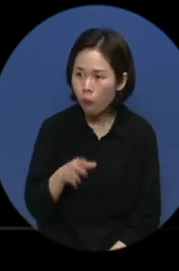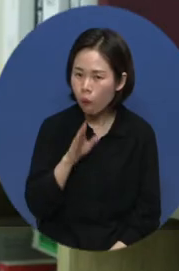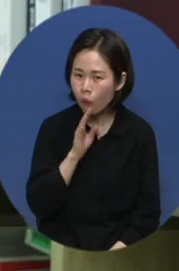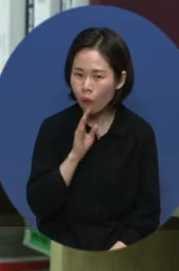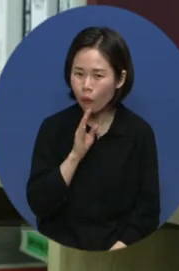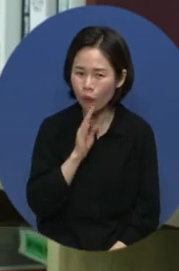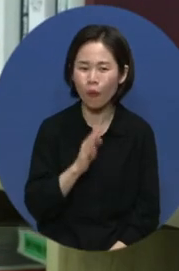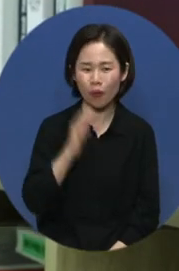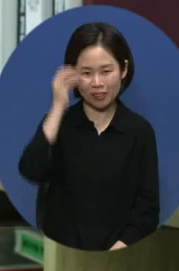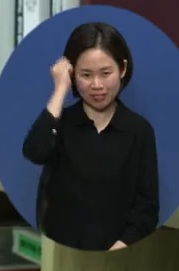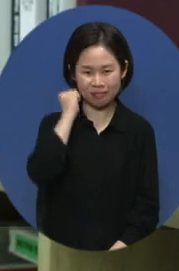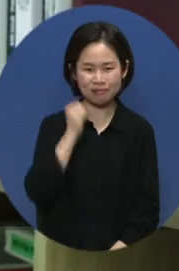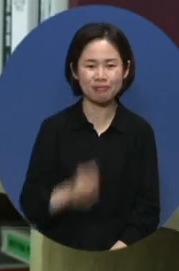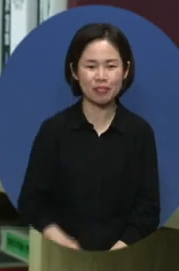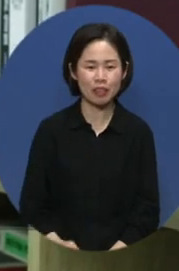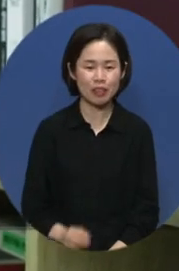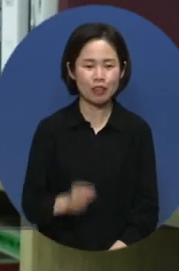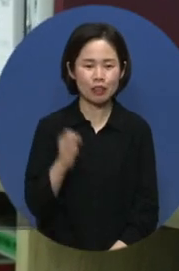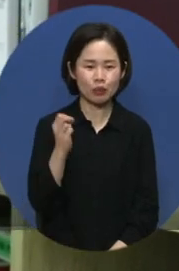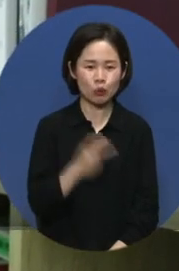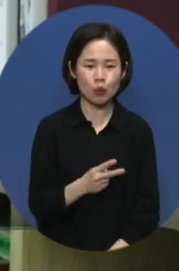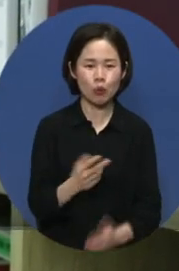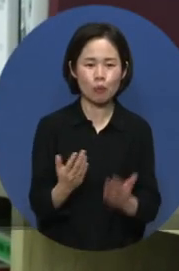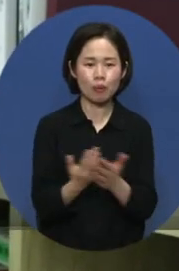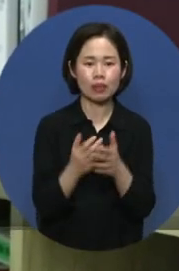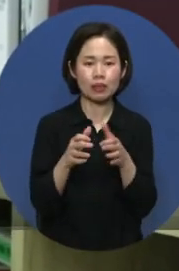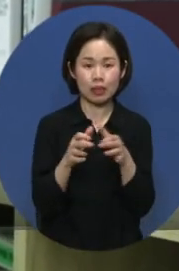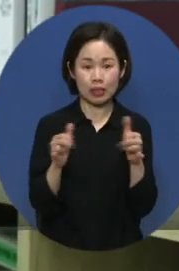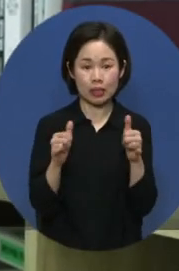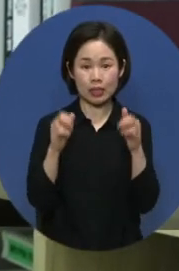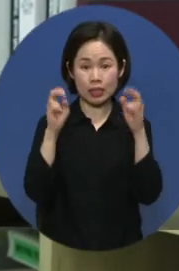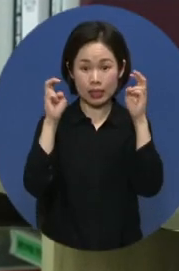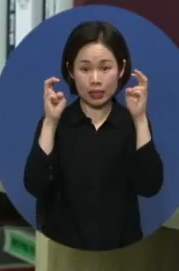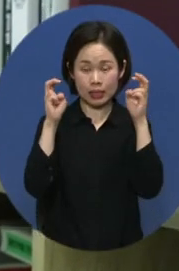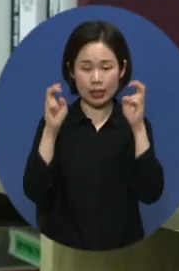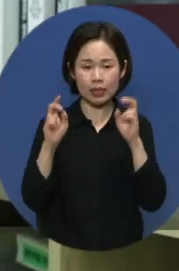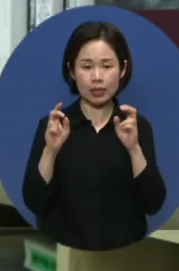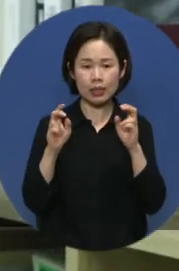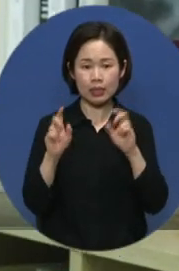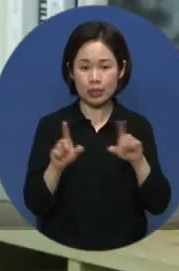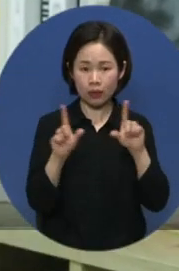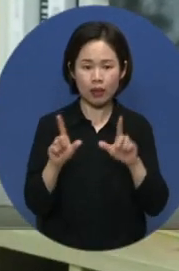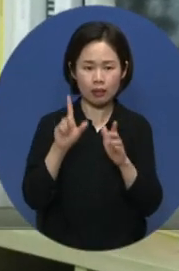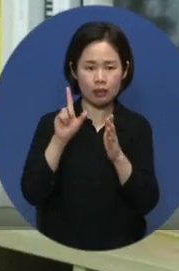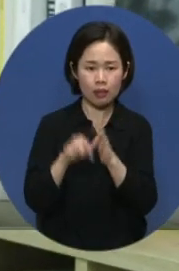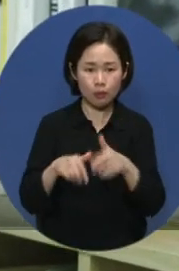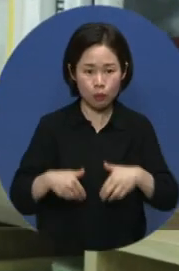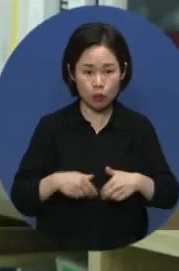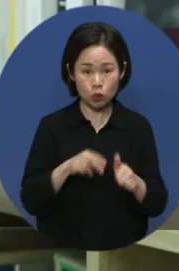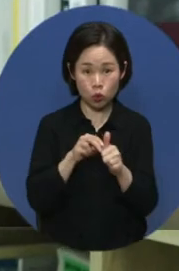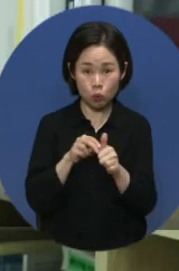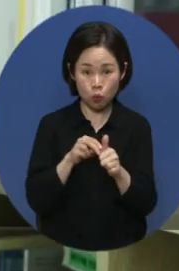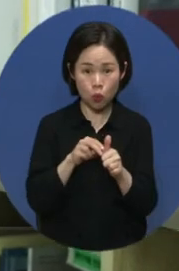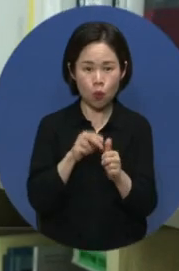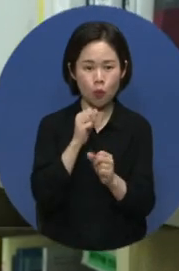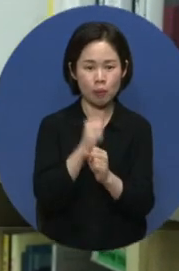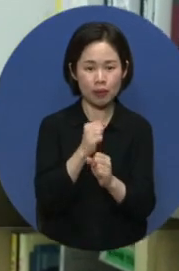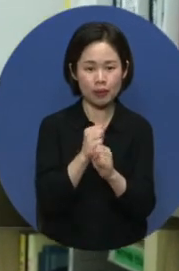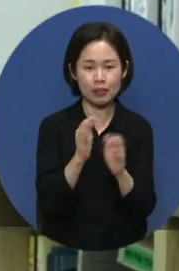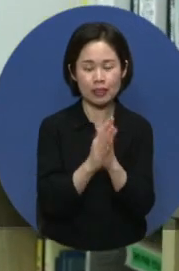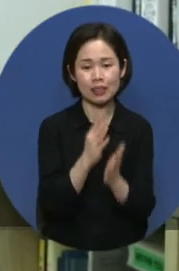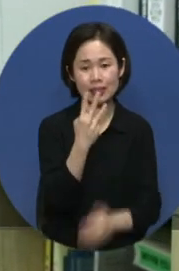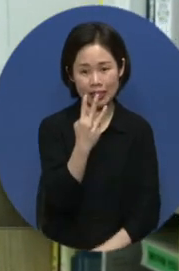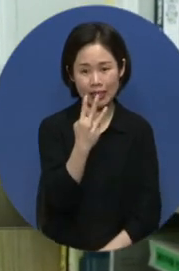하나는 저희가 이제 발달장애인들이 직장 생활을 하는데 필요한 정보를 엮은 책을 한 세 권 정도 시리즈로 만든 게